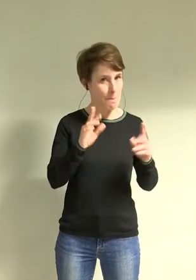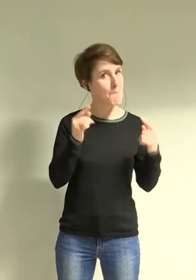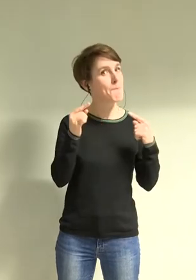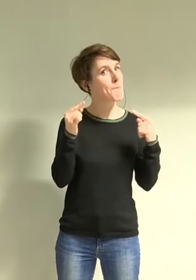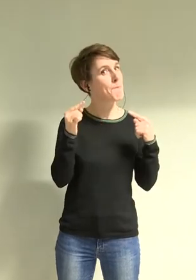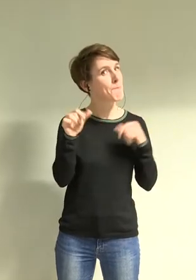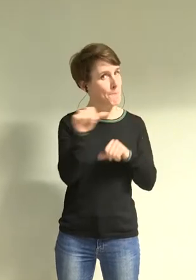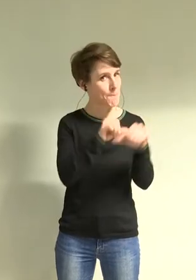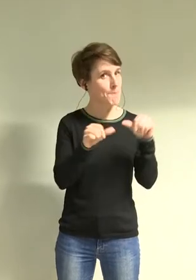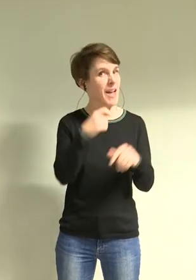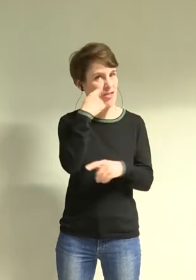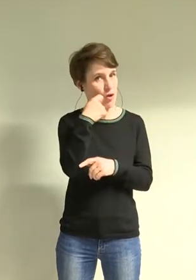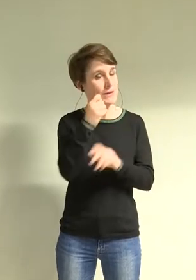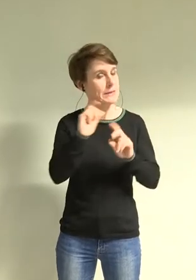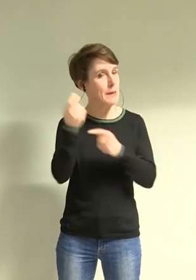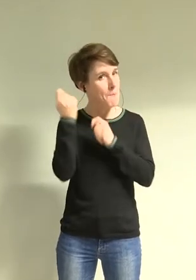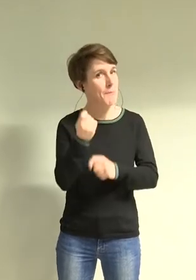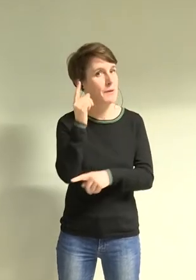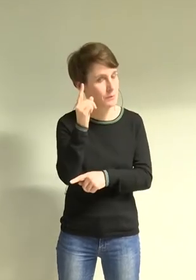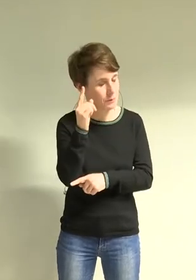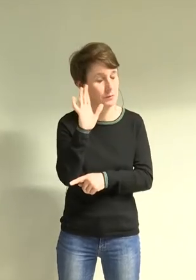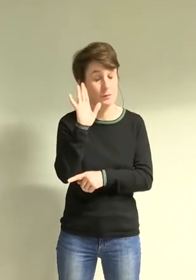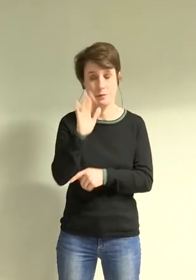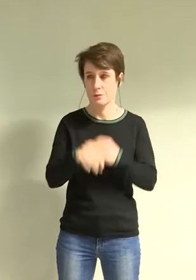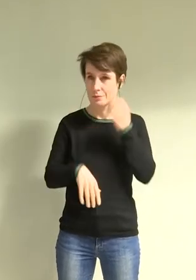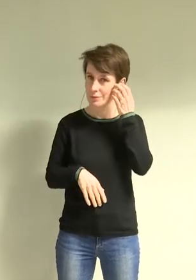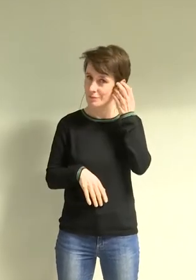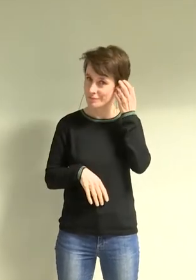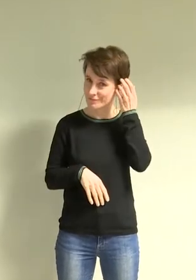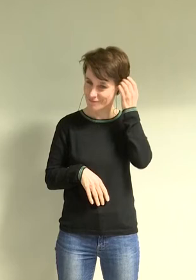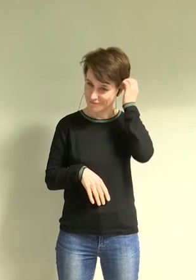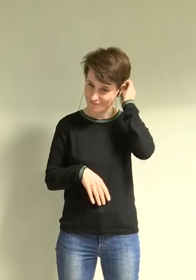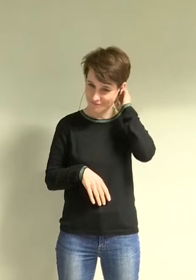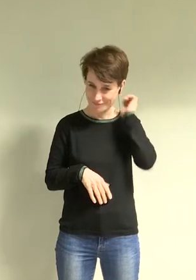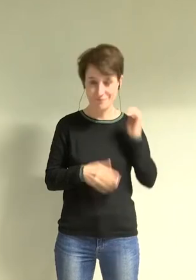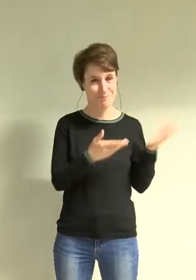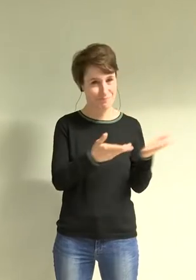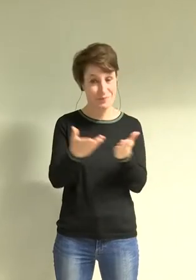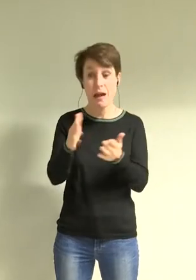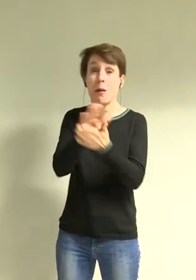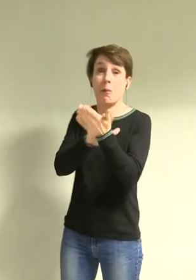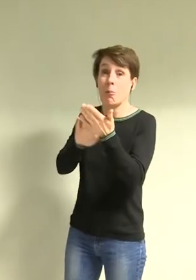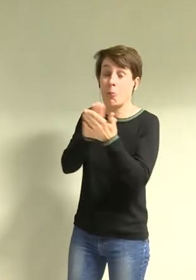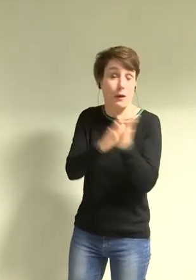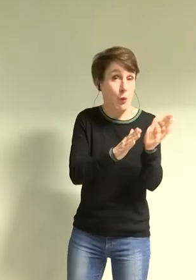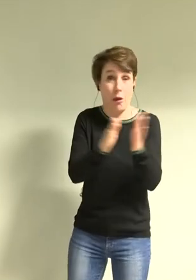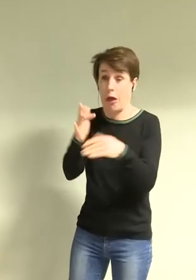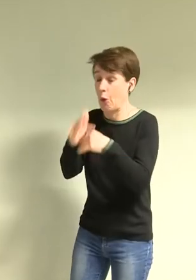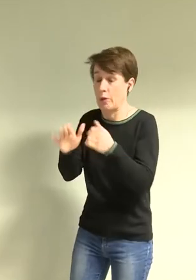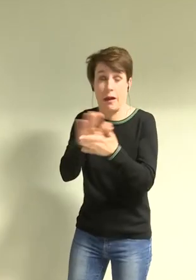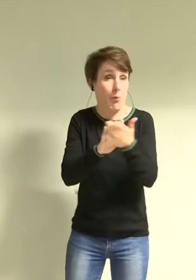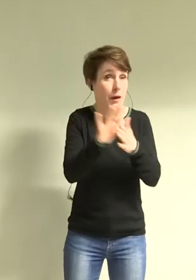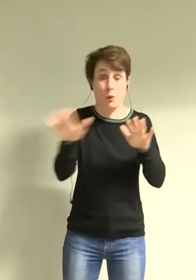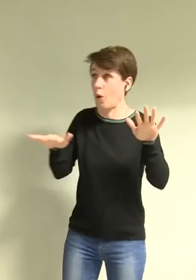peux vous le dire allez-y dérangement chose en plus désolé je voyais personne dans